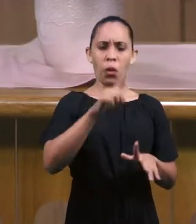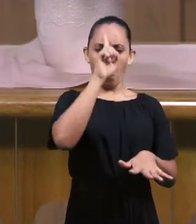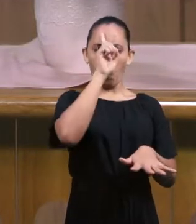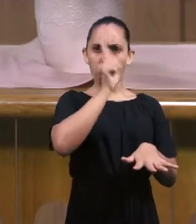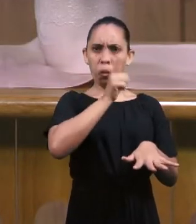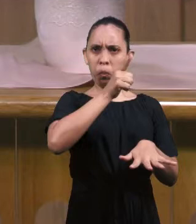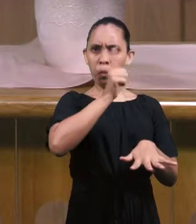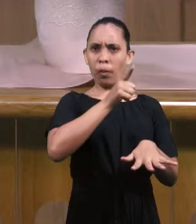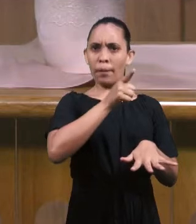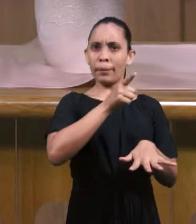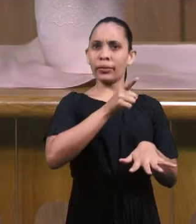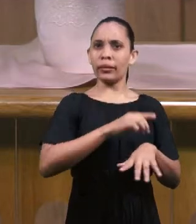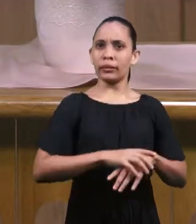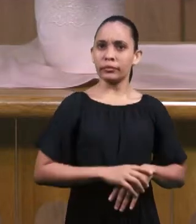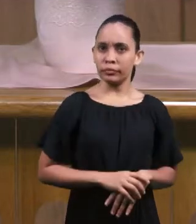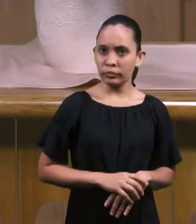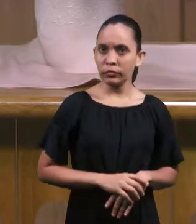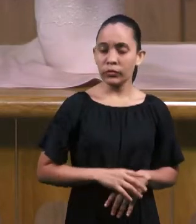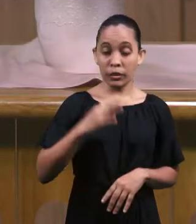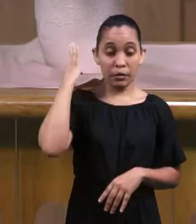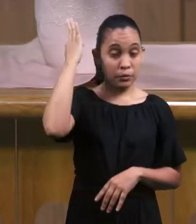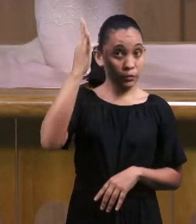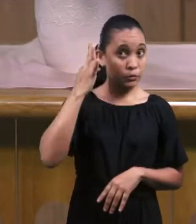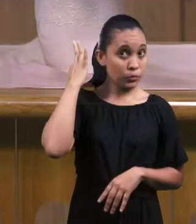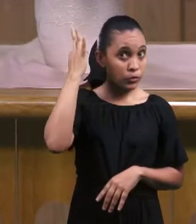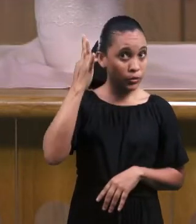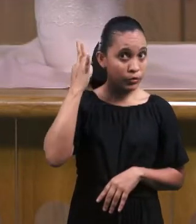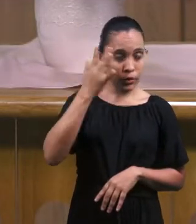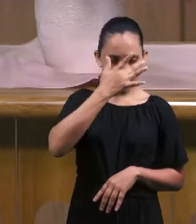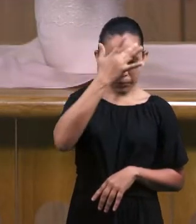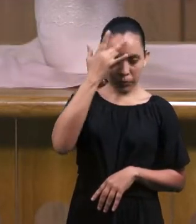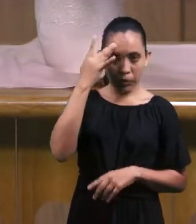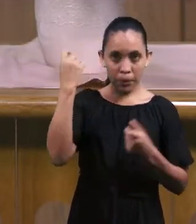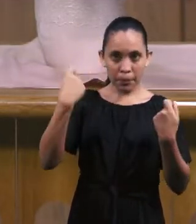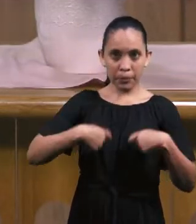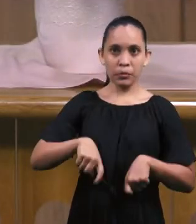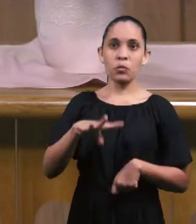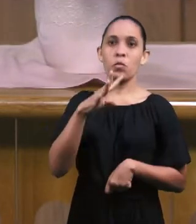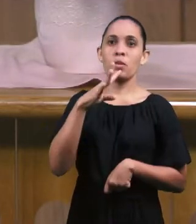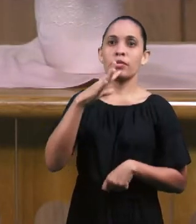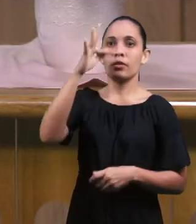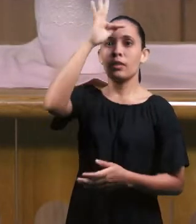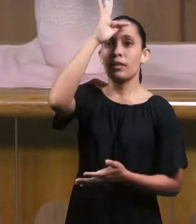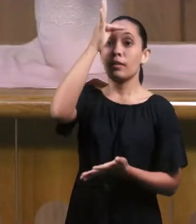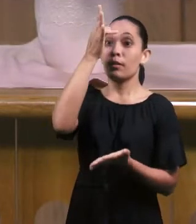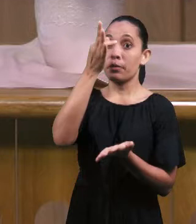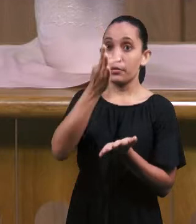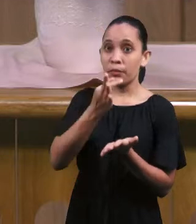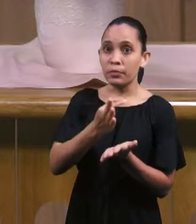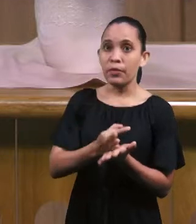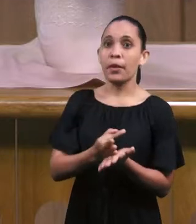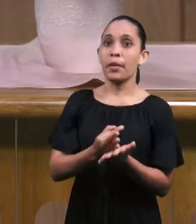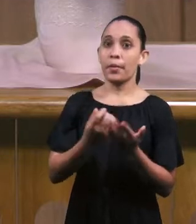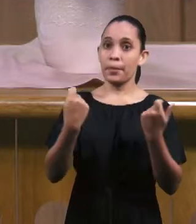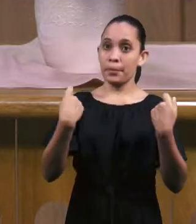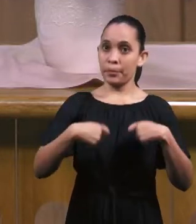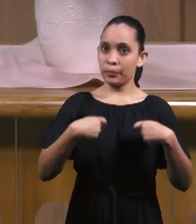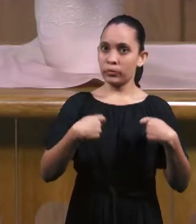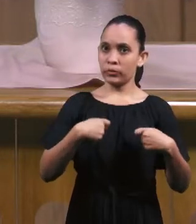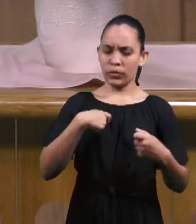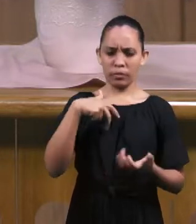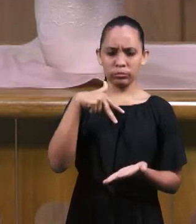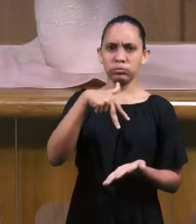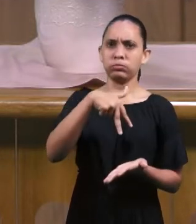philosophiquement, les personnes devraient connaître la foi. Pourquoi? Parce que l'Église avait besoin de se